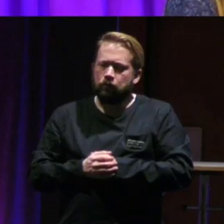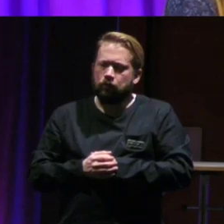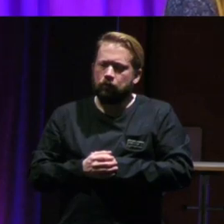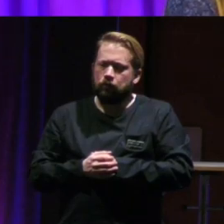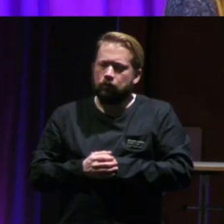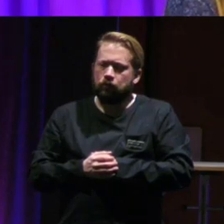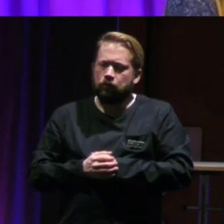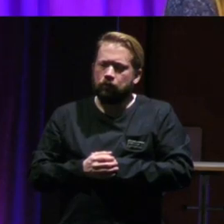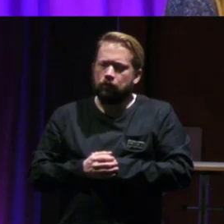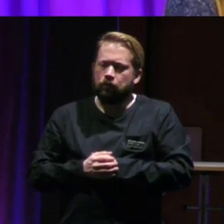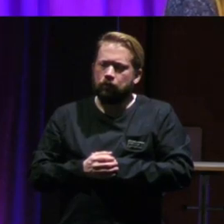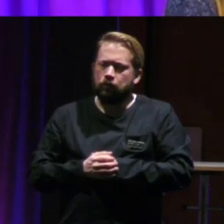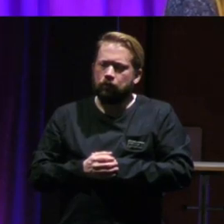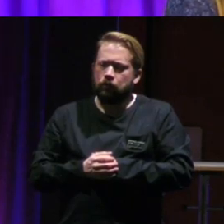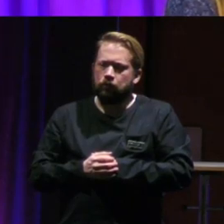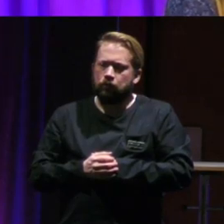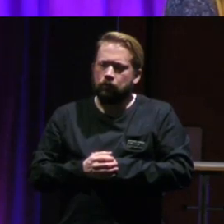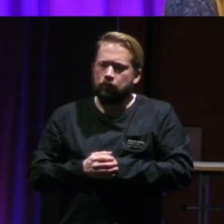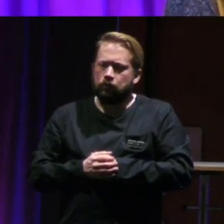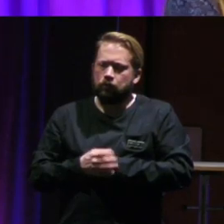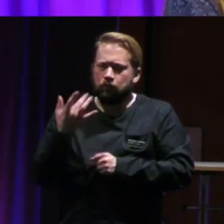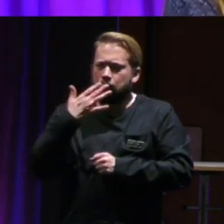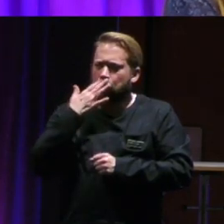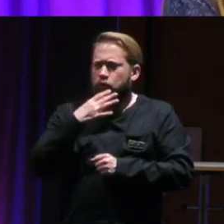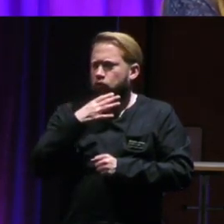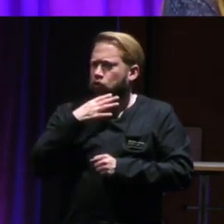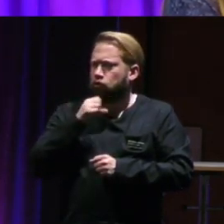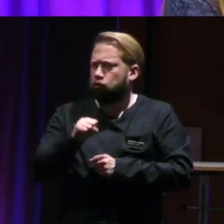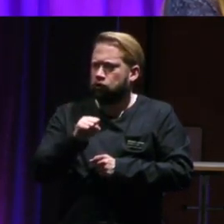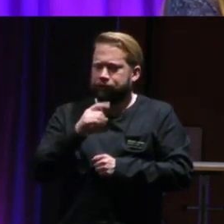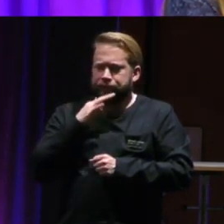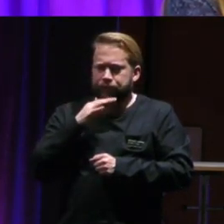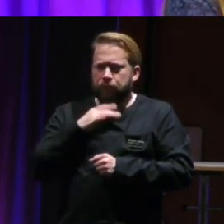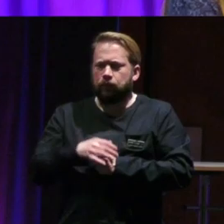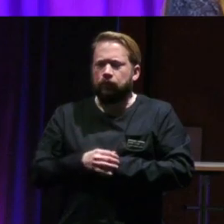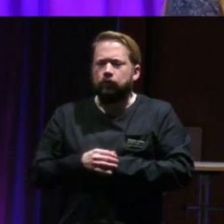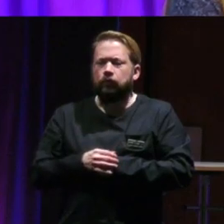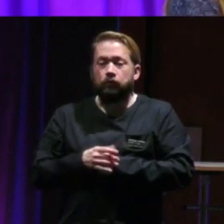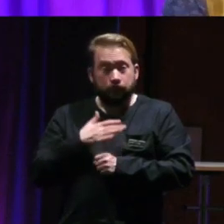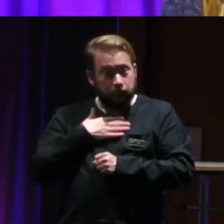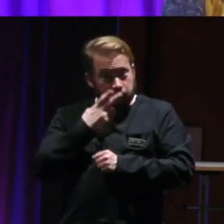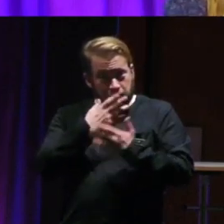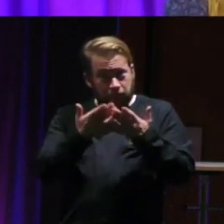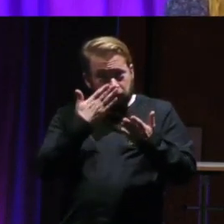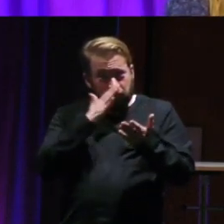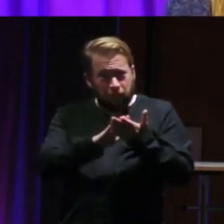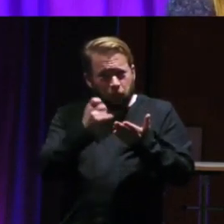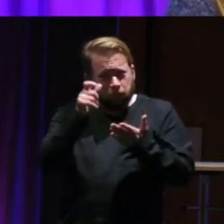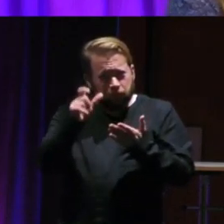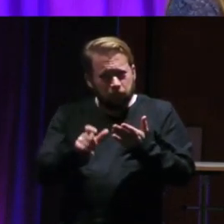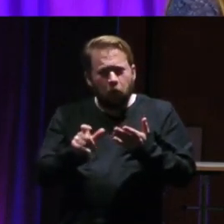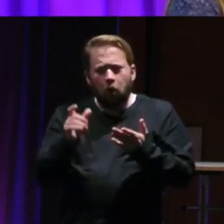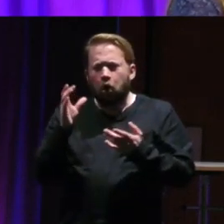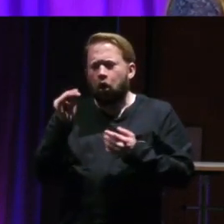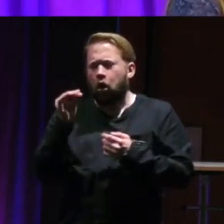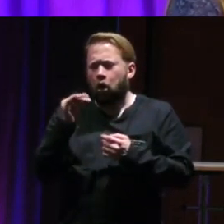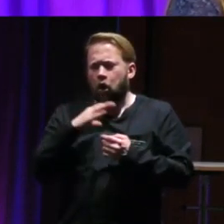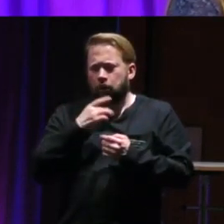Я про Сенцова только поняла. You want to show the pictures of the ones who were from your slides.